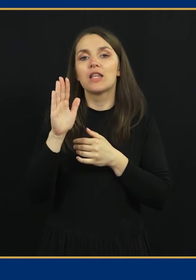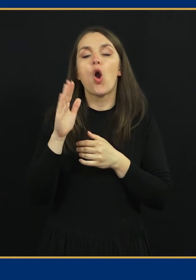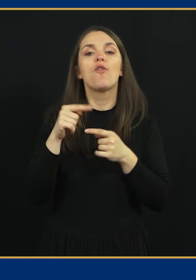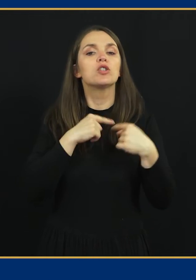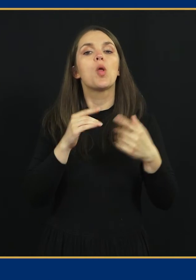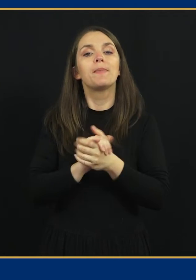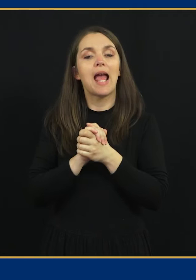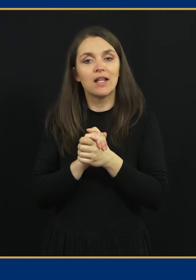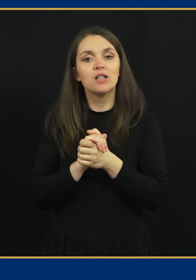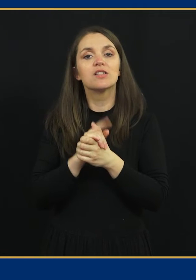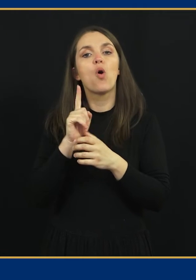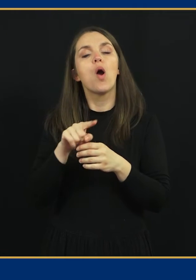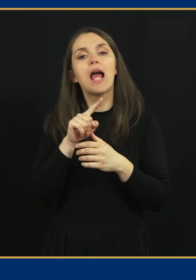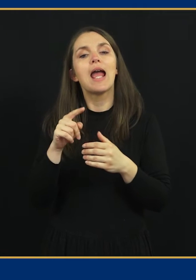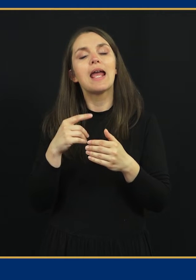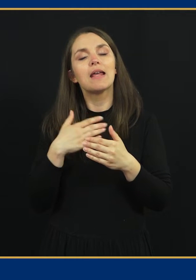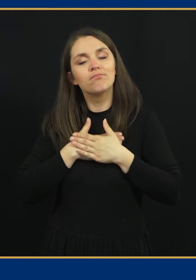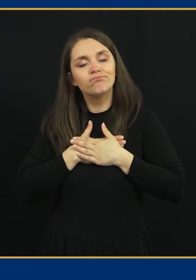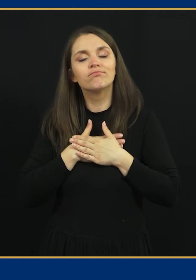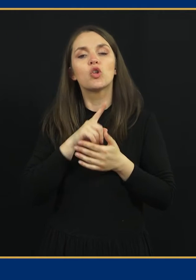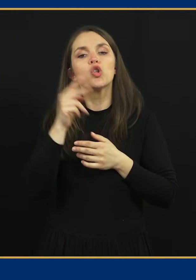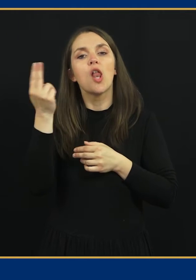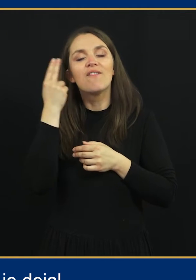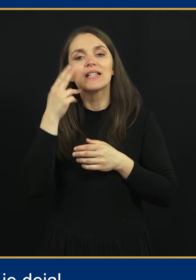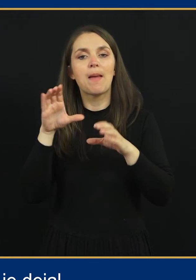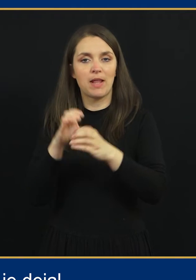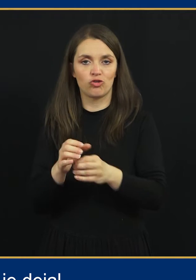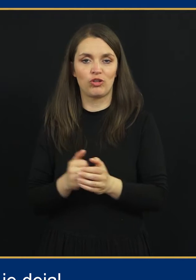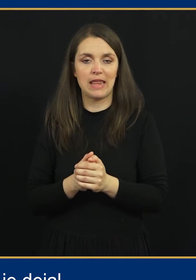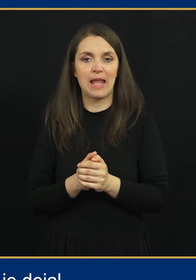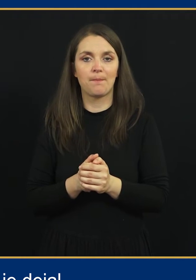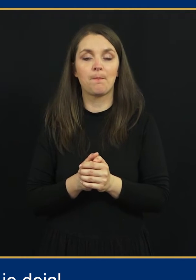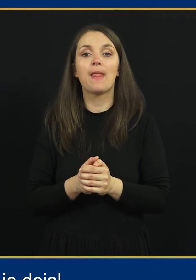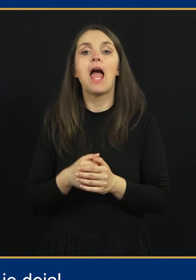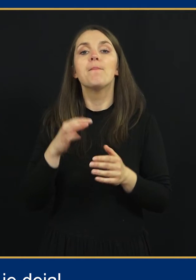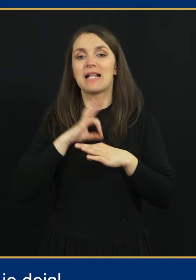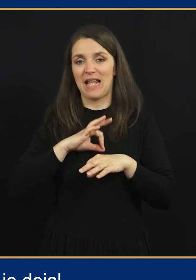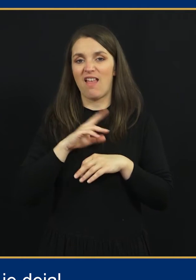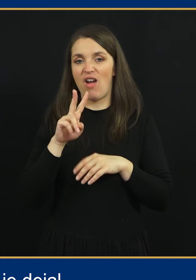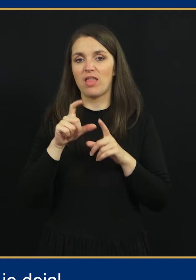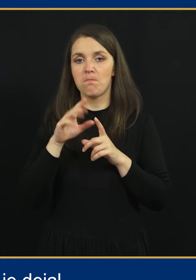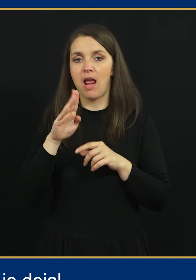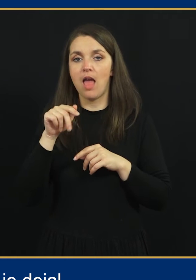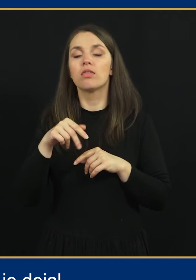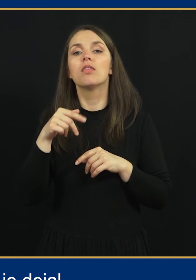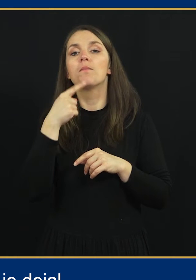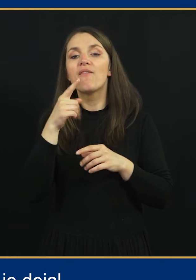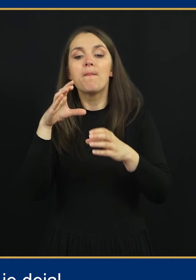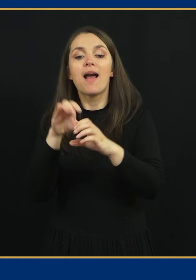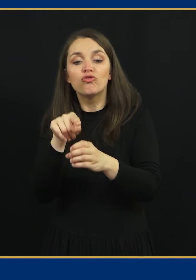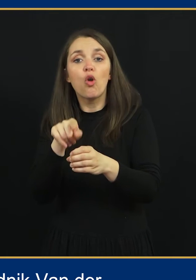in naklonjenost do slovenske manjšine. Predsednik Van der Bellen pa je dejal, da v manjšini vidi most med